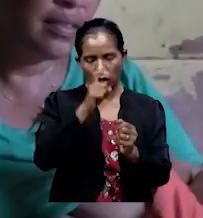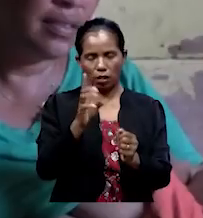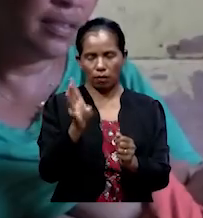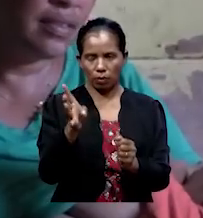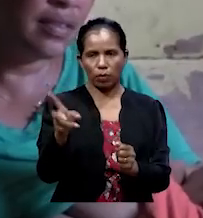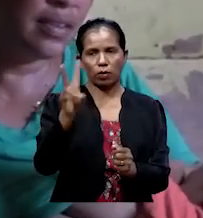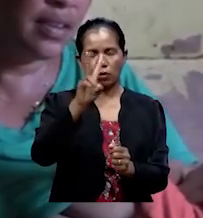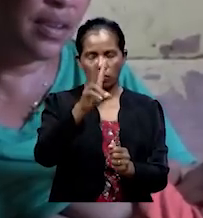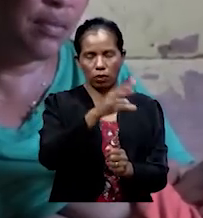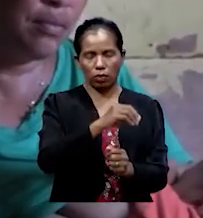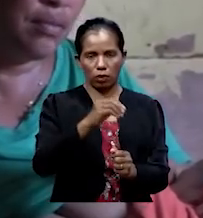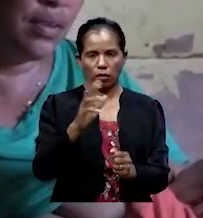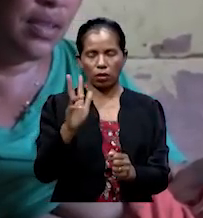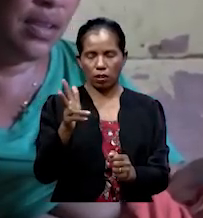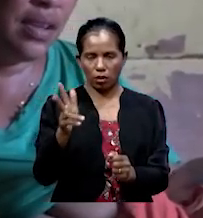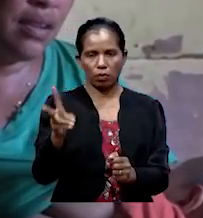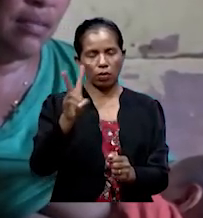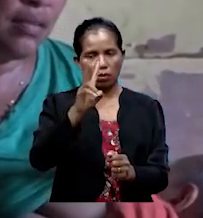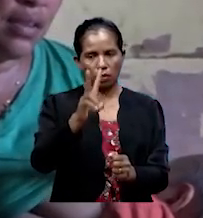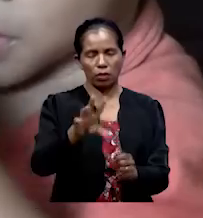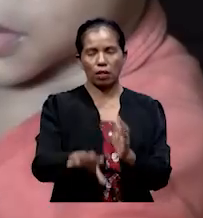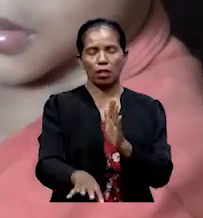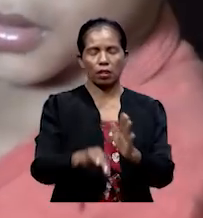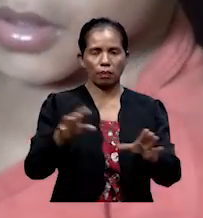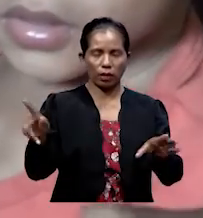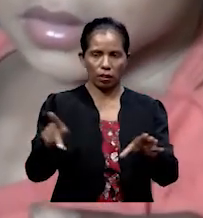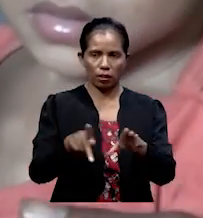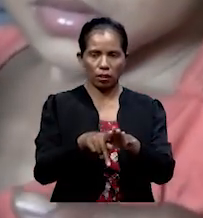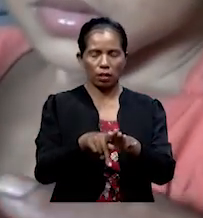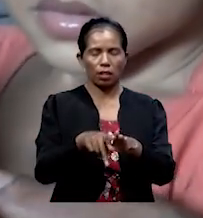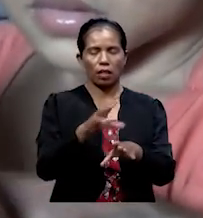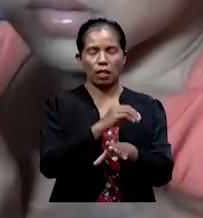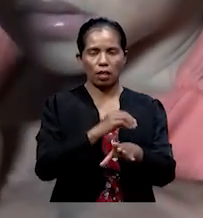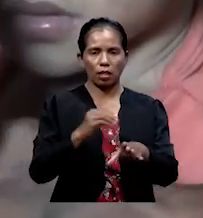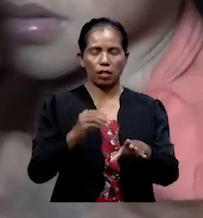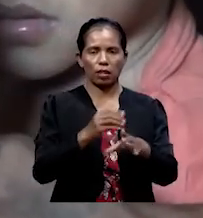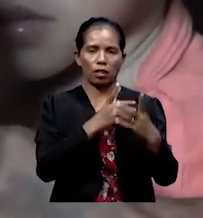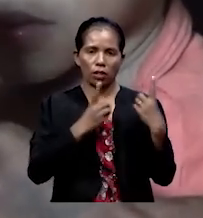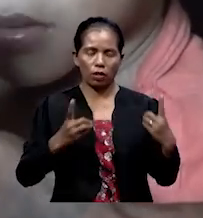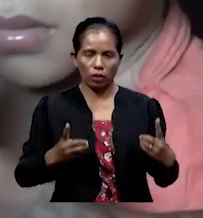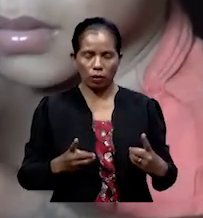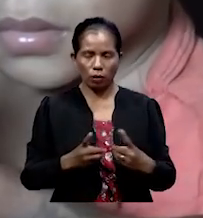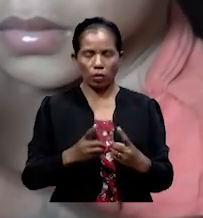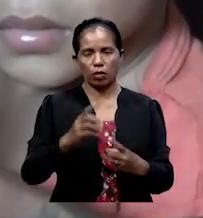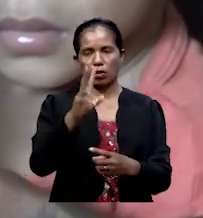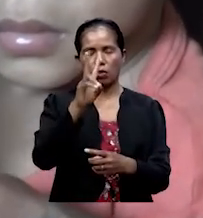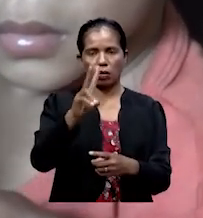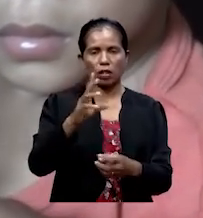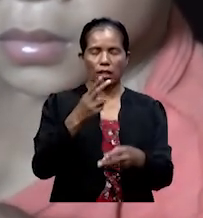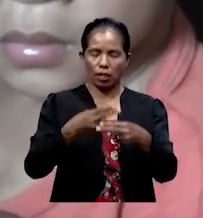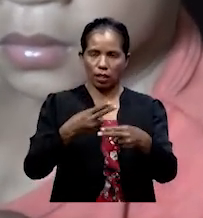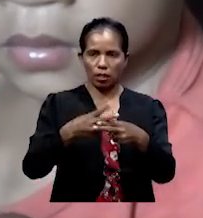rua, no tolunulul resin rua nehetan presensa ay fuan doming kaduak, nebe sirahanara ke baru Antonio